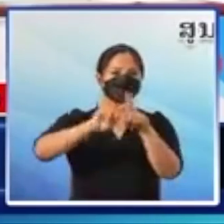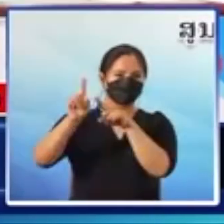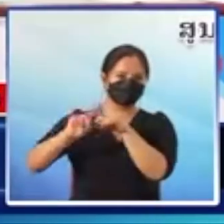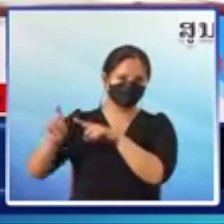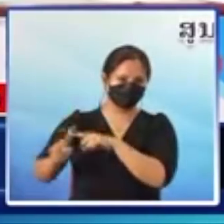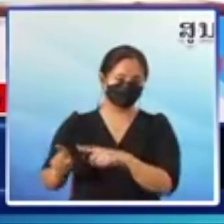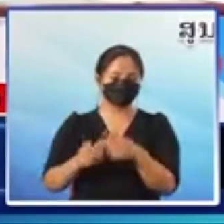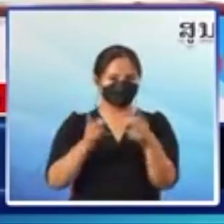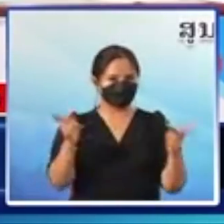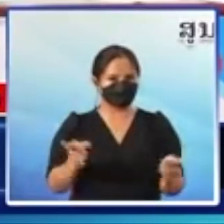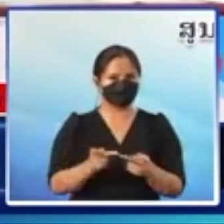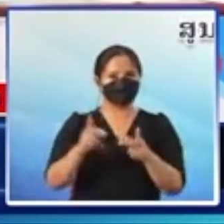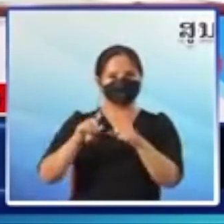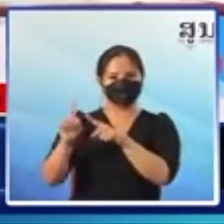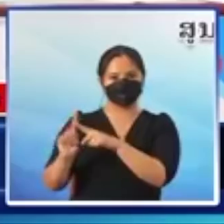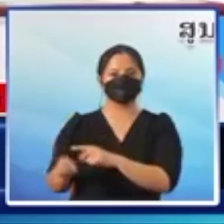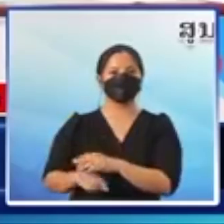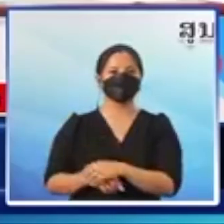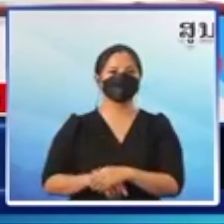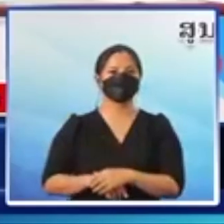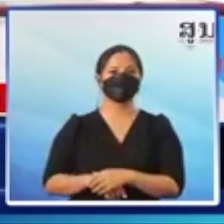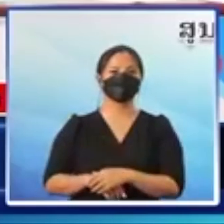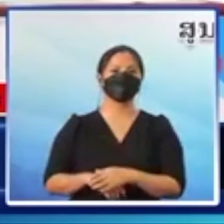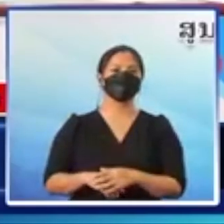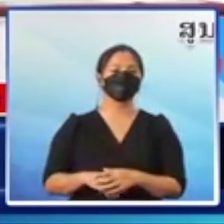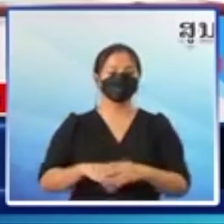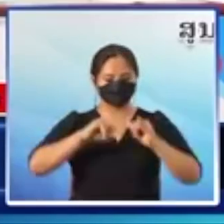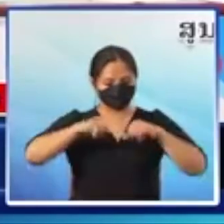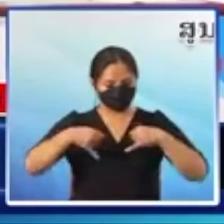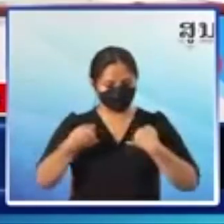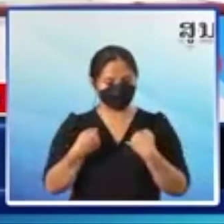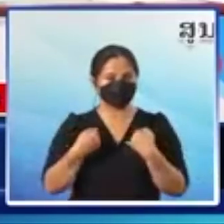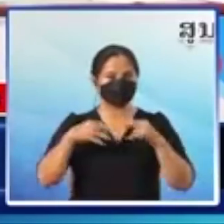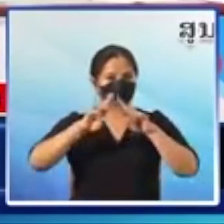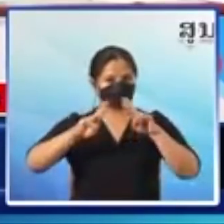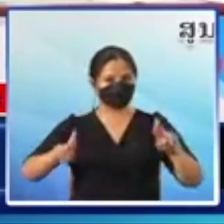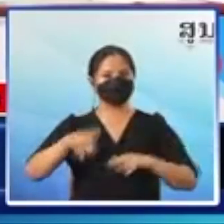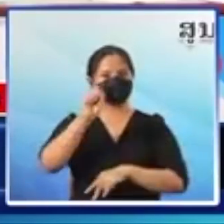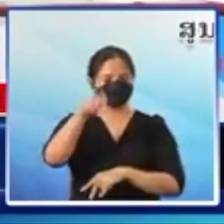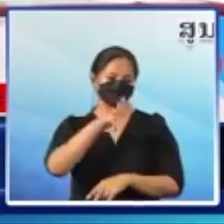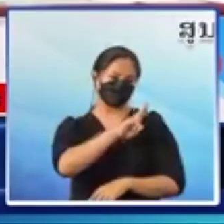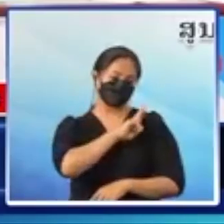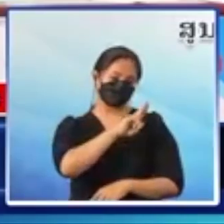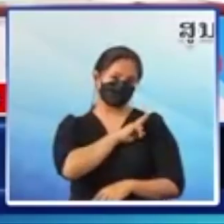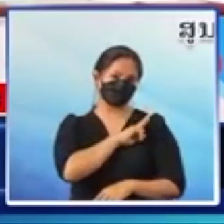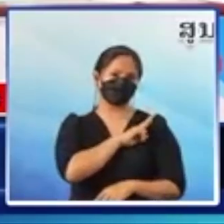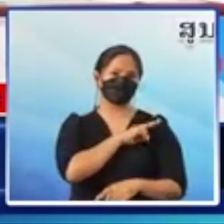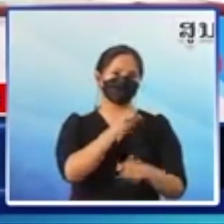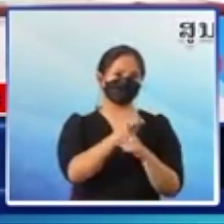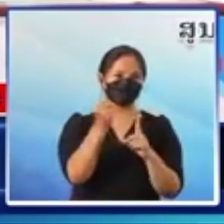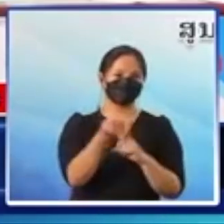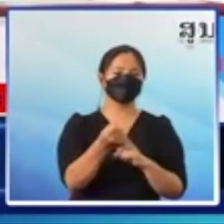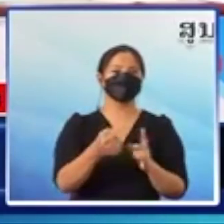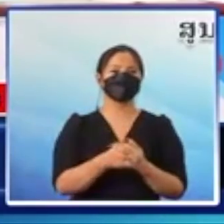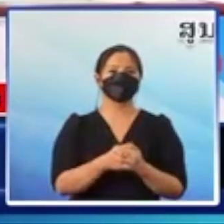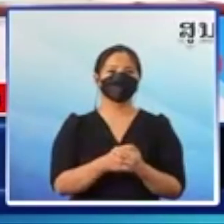บอยู่ทุกสถานที่เส้นเดียวกันบรรดาผู้ประกอบการก็ต้องมีความรับผิดชอบต่อสังคมบ่ให้ละเมิด